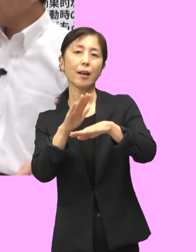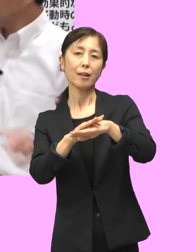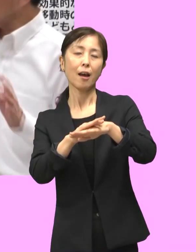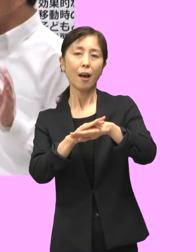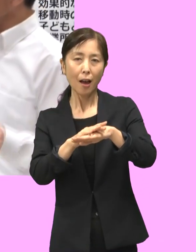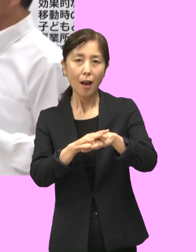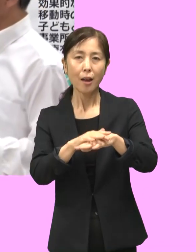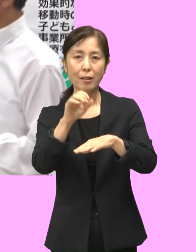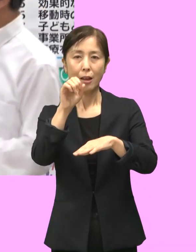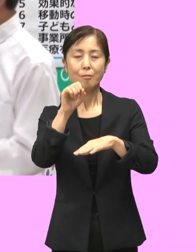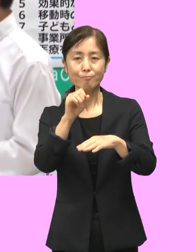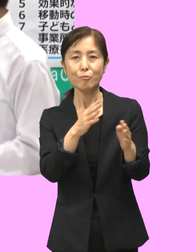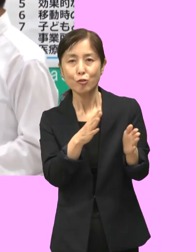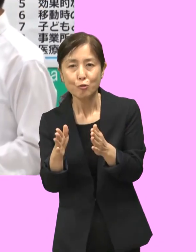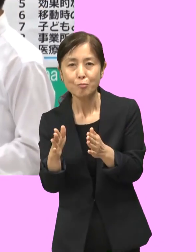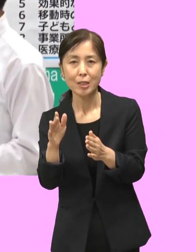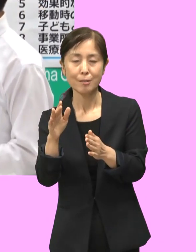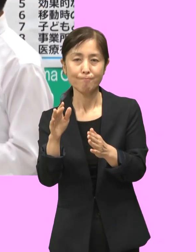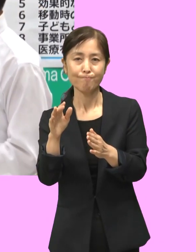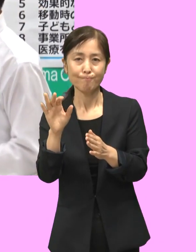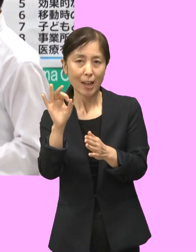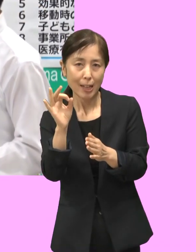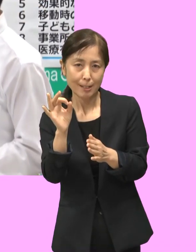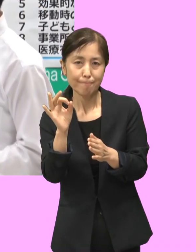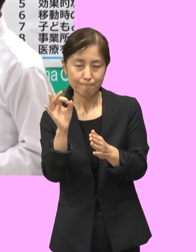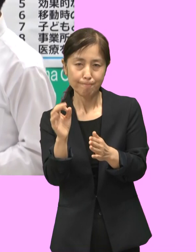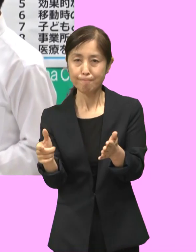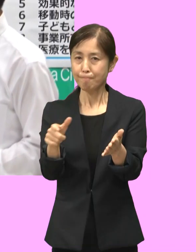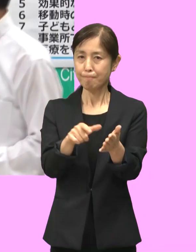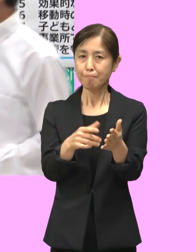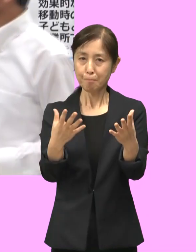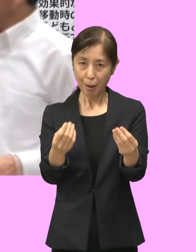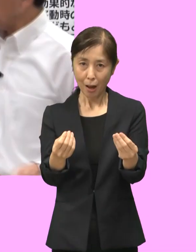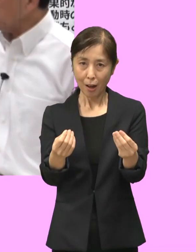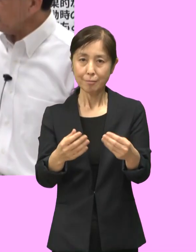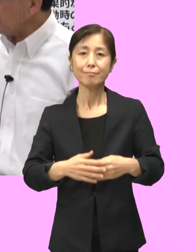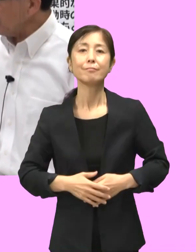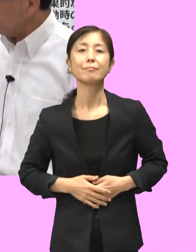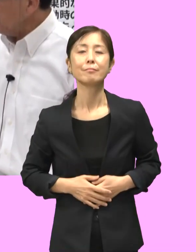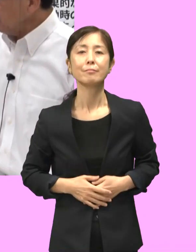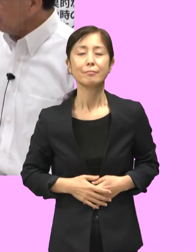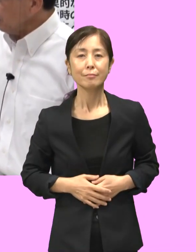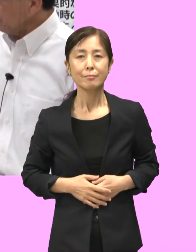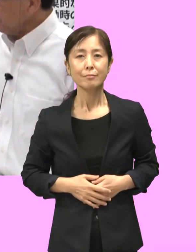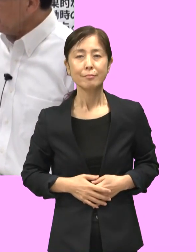回この準備経費を計上いたしました。まあ、こういった